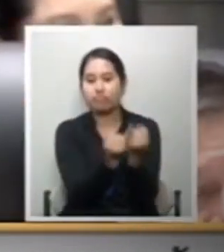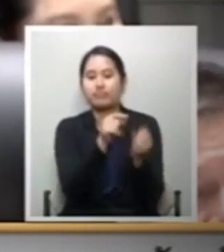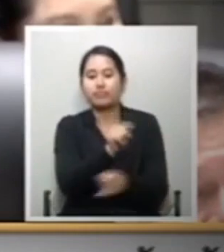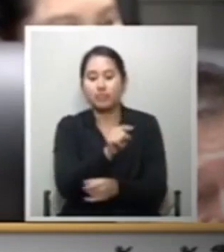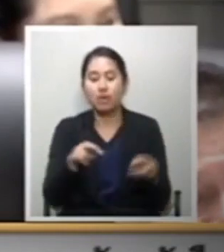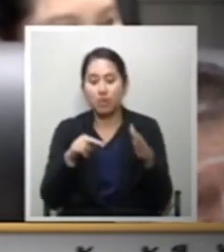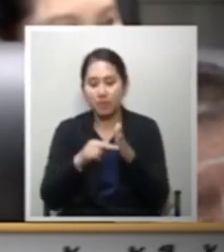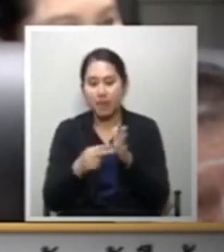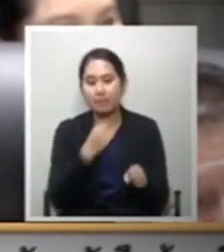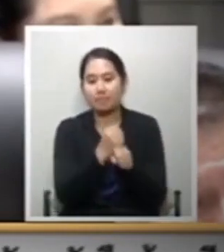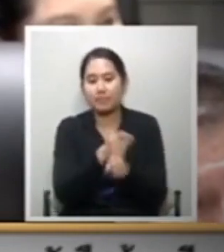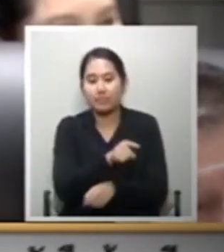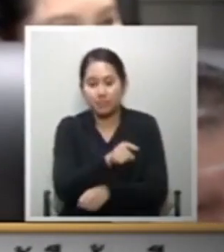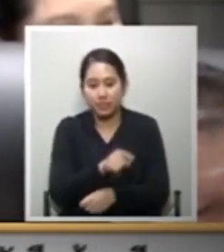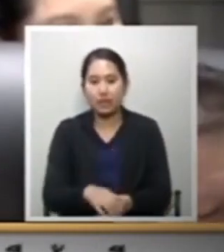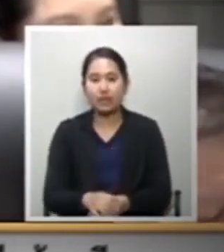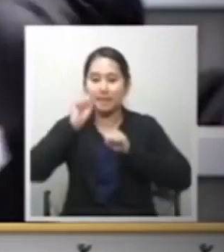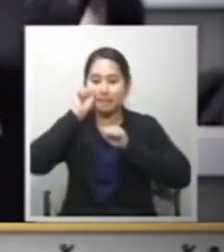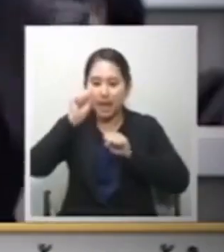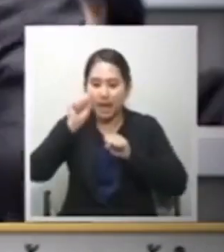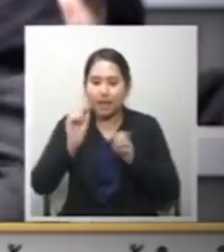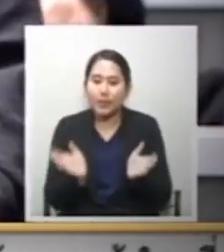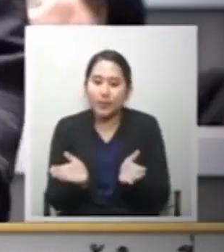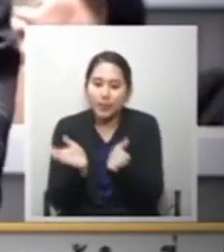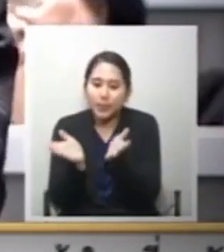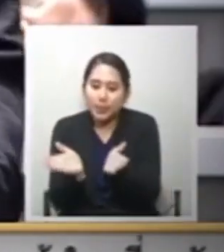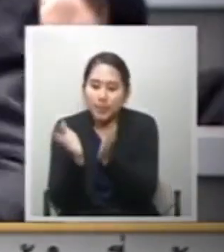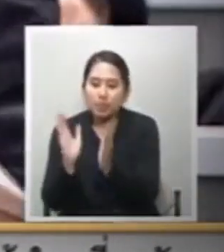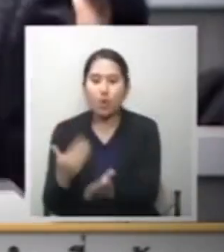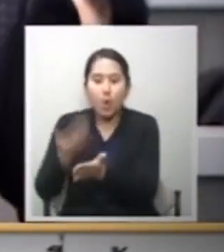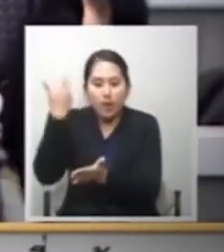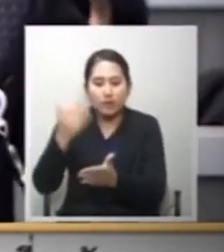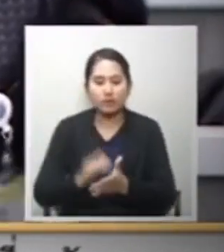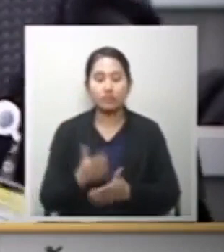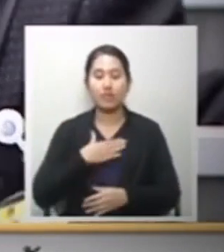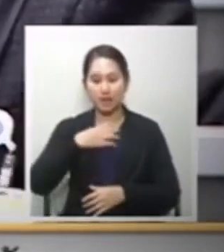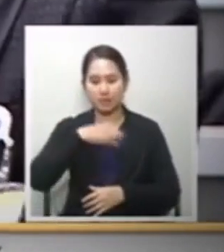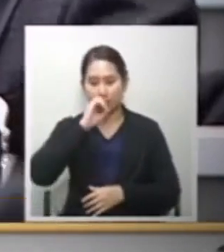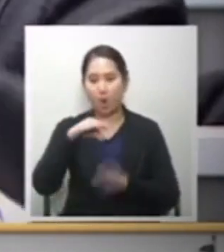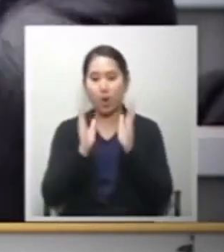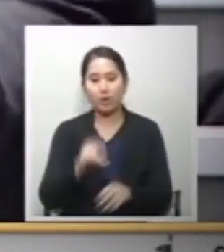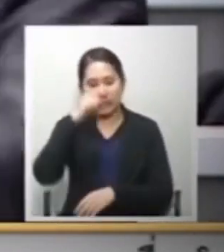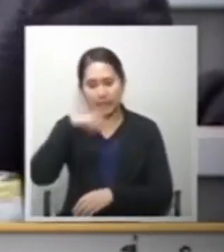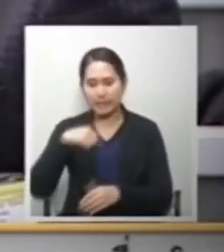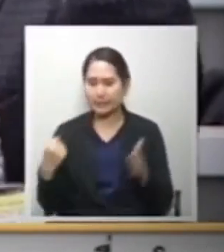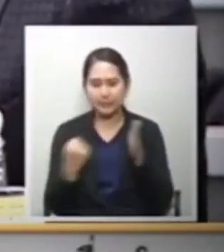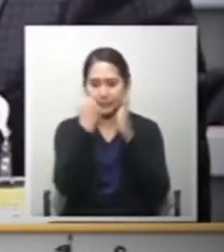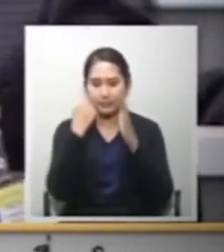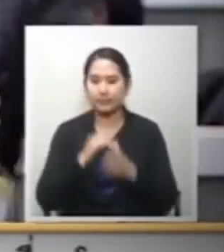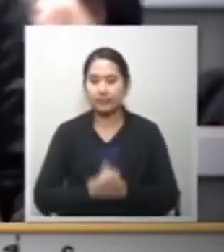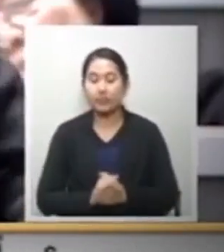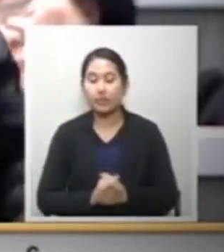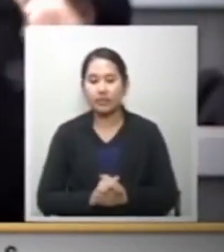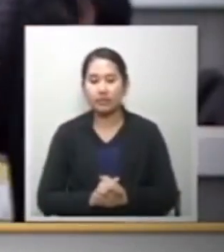กล่าวหาพลเอกประยุทธ์อย่างตรงๆฟันธงว่าพลเอกประยุทธ์ต้องรับผิดชอบด้วยถ้อยค